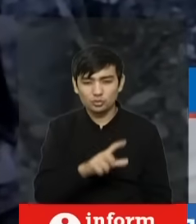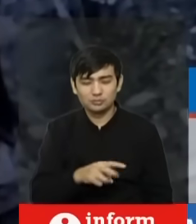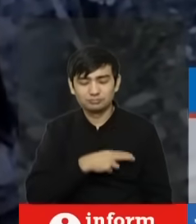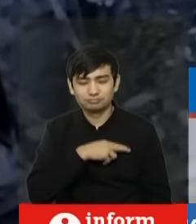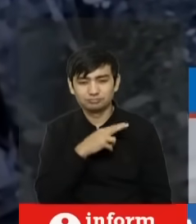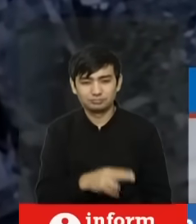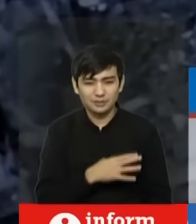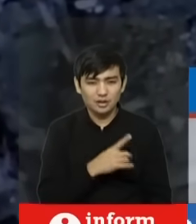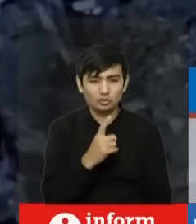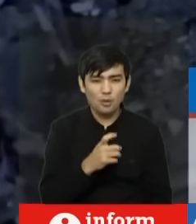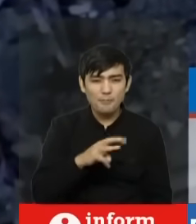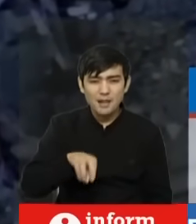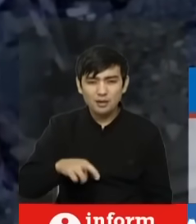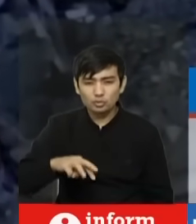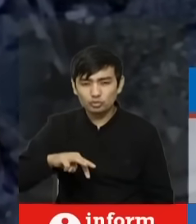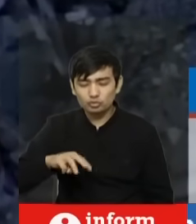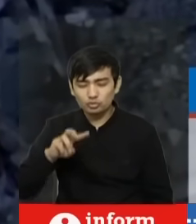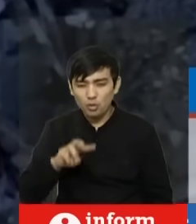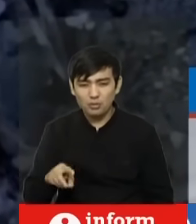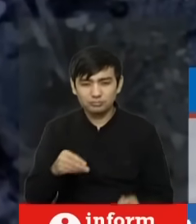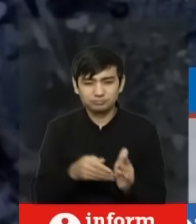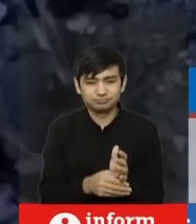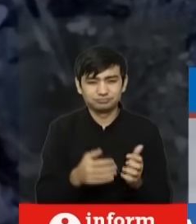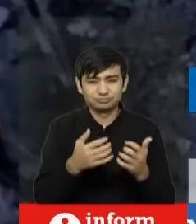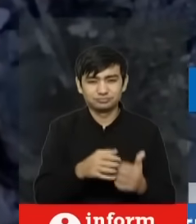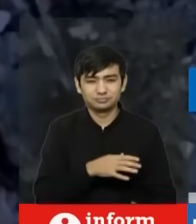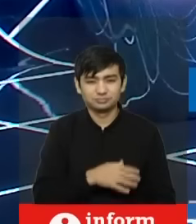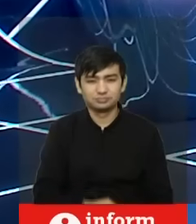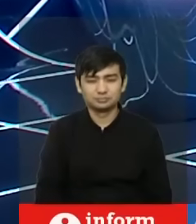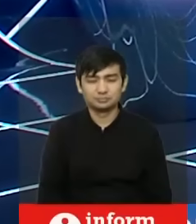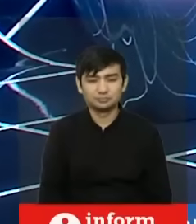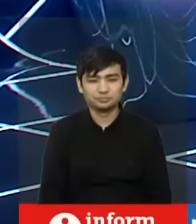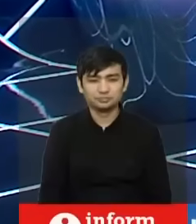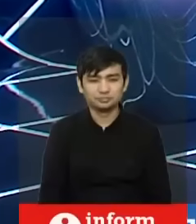жұмып, 100 миллиард долларға жуық шығын келген еді.